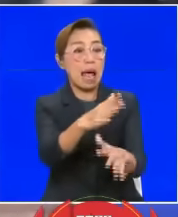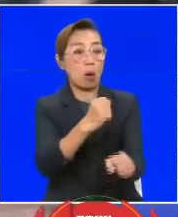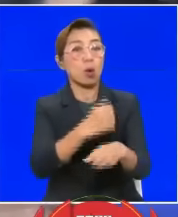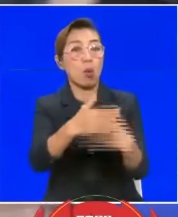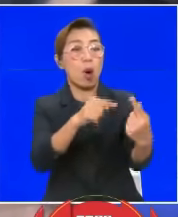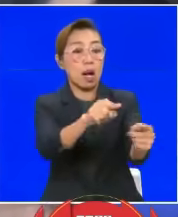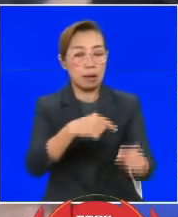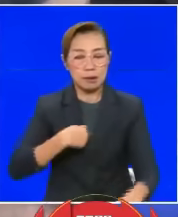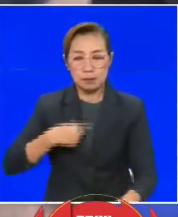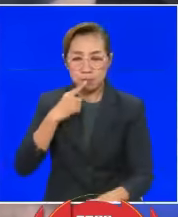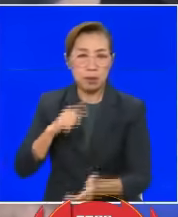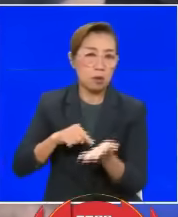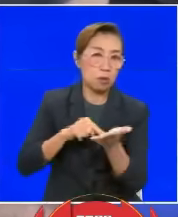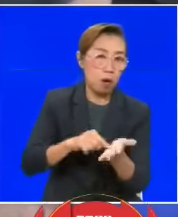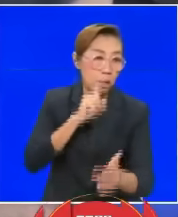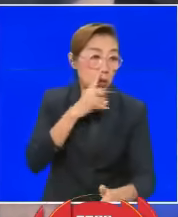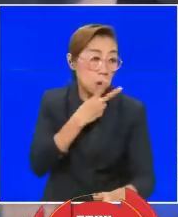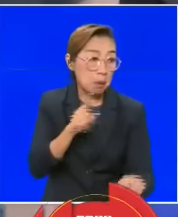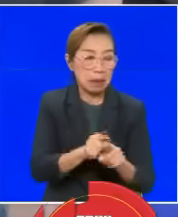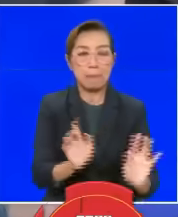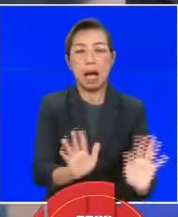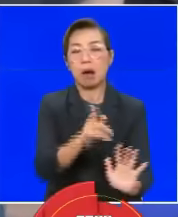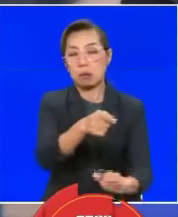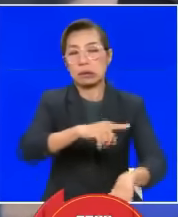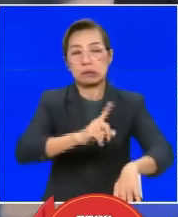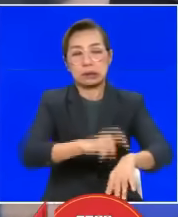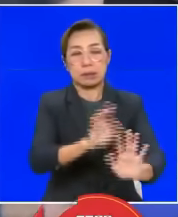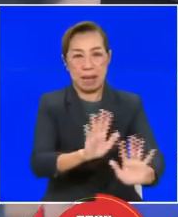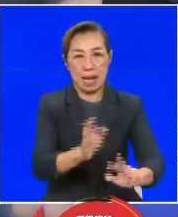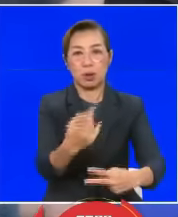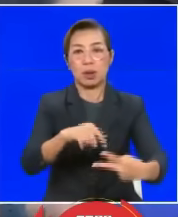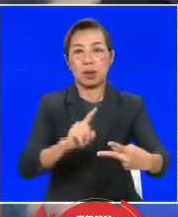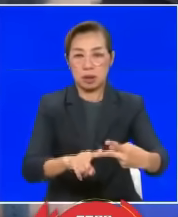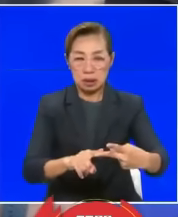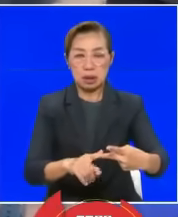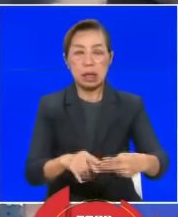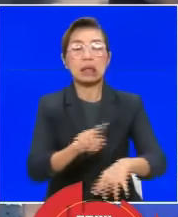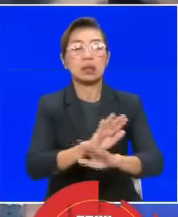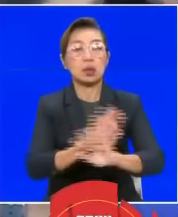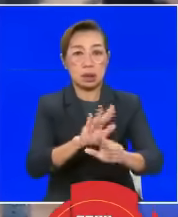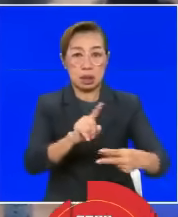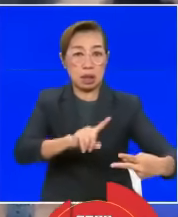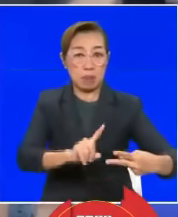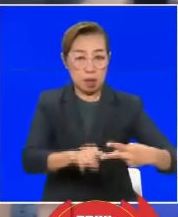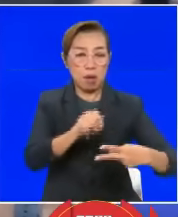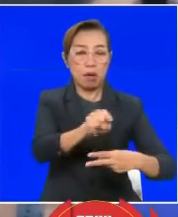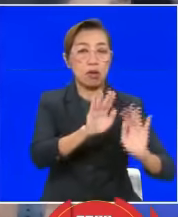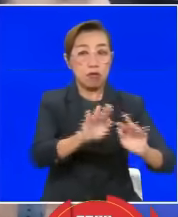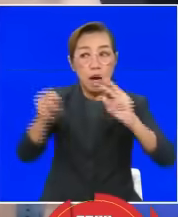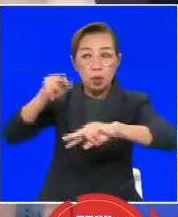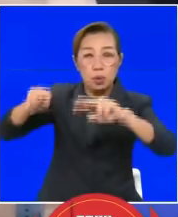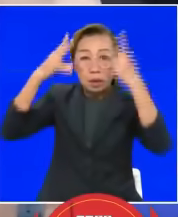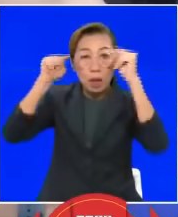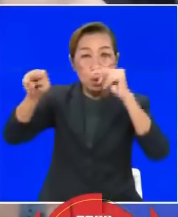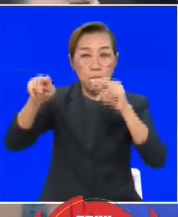คะจึงไม่อยากยื่นซ้ำเพราะจะทำให้กระบวนการล่าช้าส่วนเรื่องที่ 2ที่ถอนเรื่องให้ตรวจสอบนายกรัฐมนตรีกรณีมี